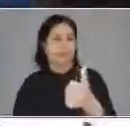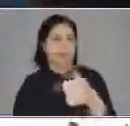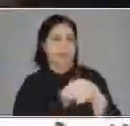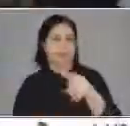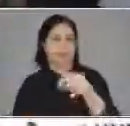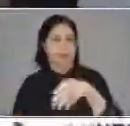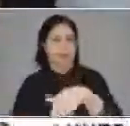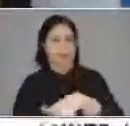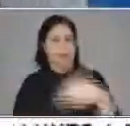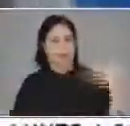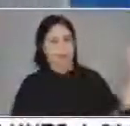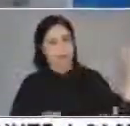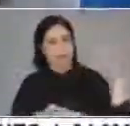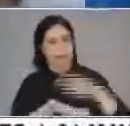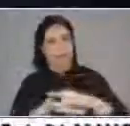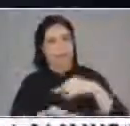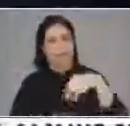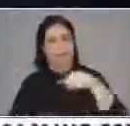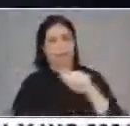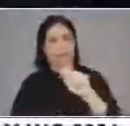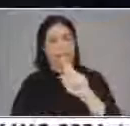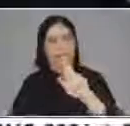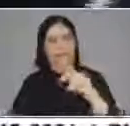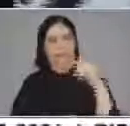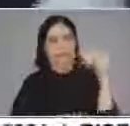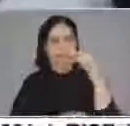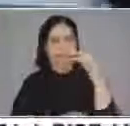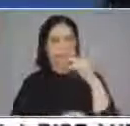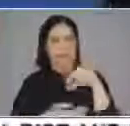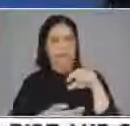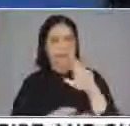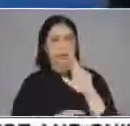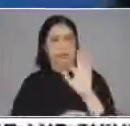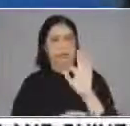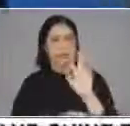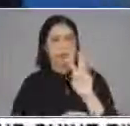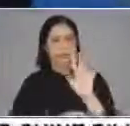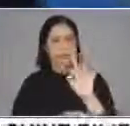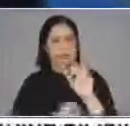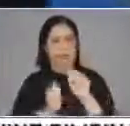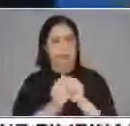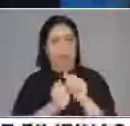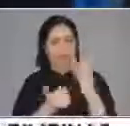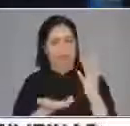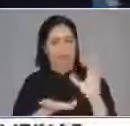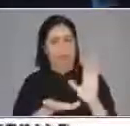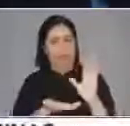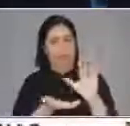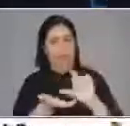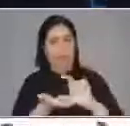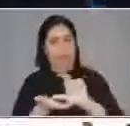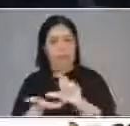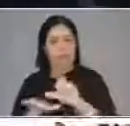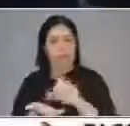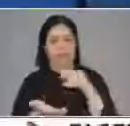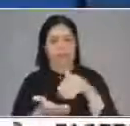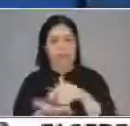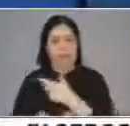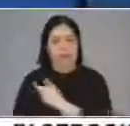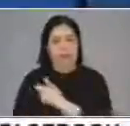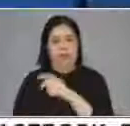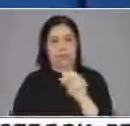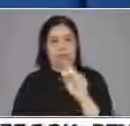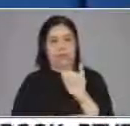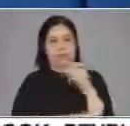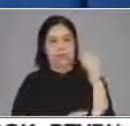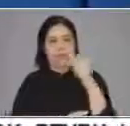pagbaba ng mga bakuna mula sa eroplano. Tiniyak ni Pavlov na kasabay na pagpapadala ng mga karagdagang doses ng Sputnik V